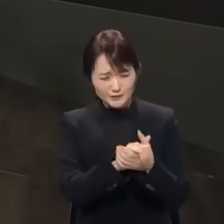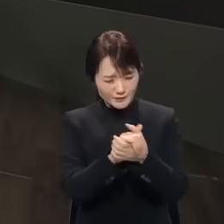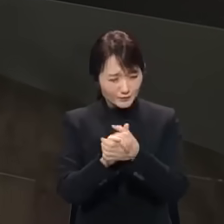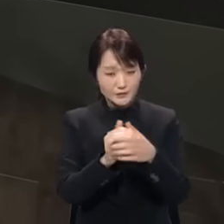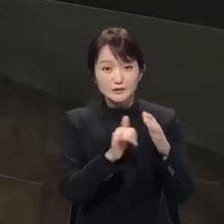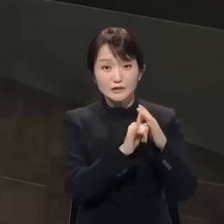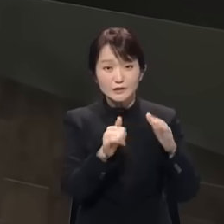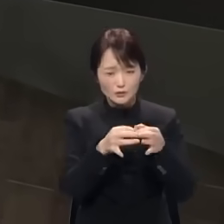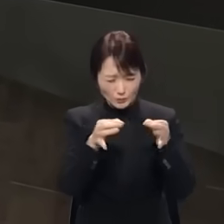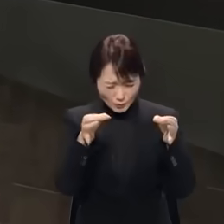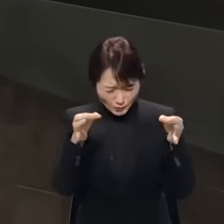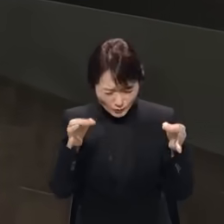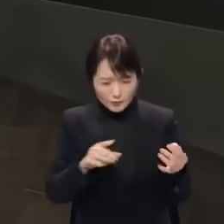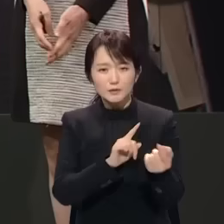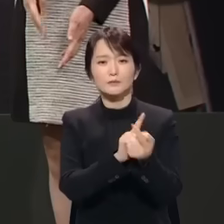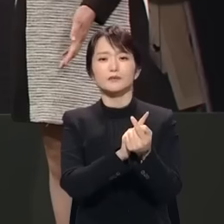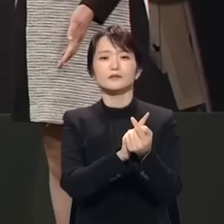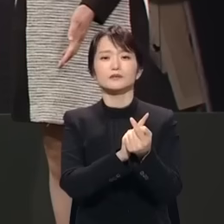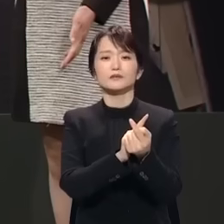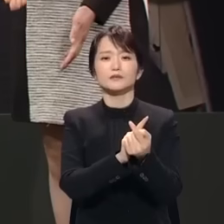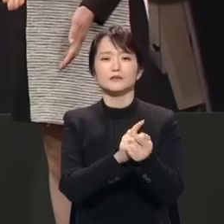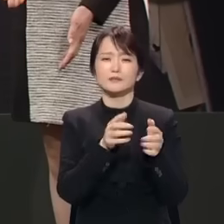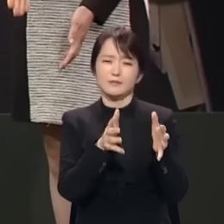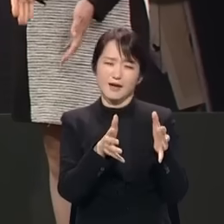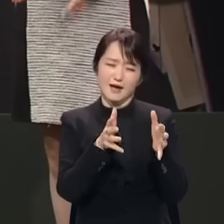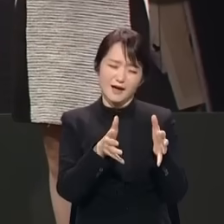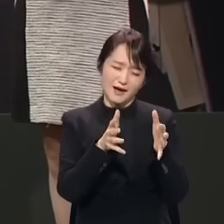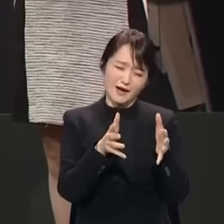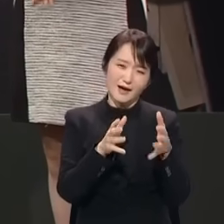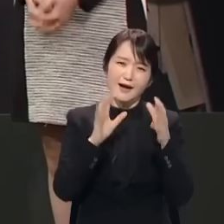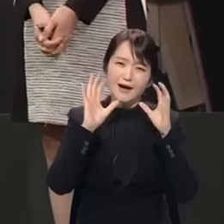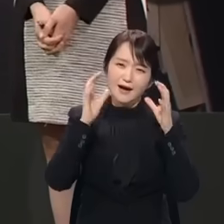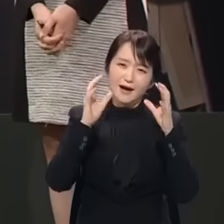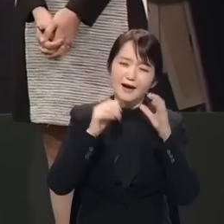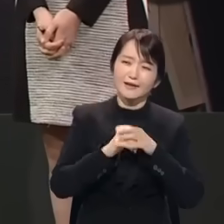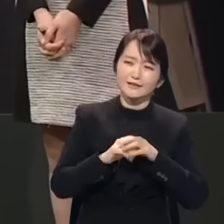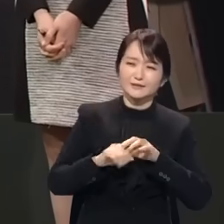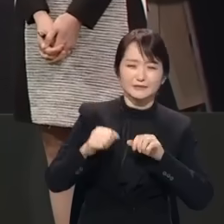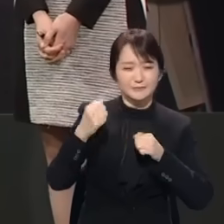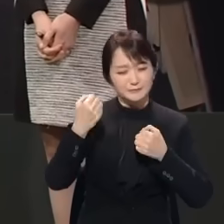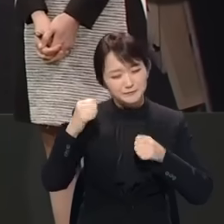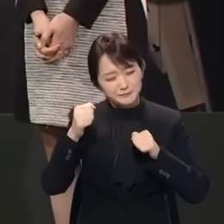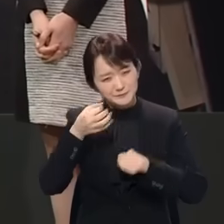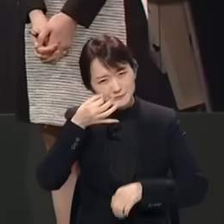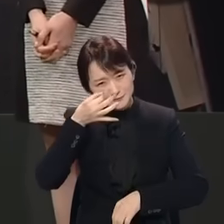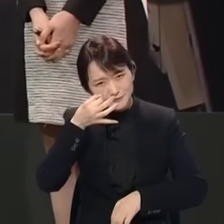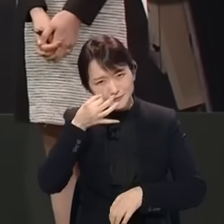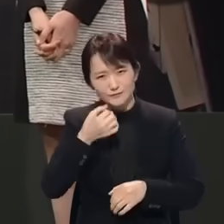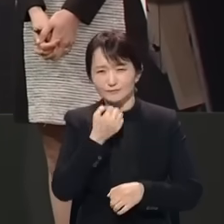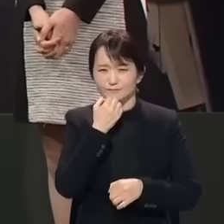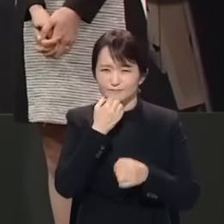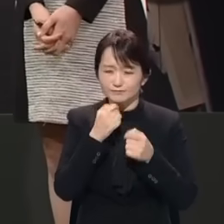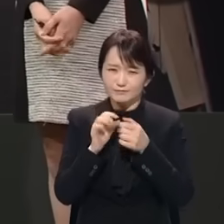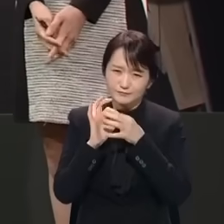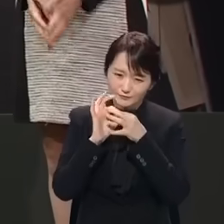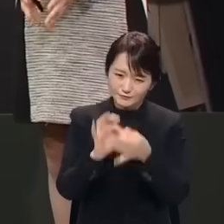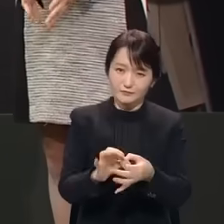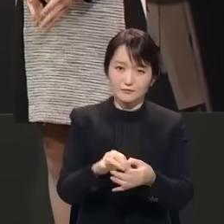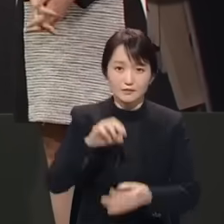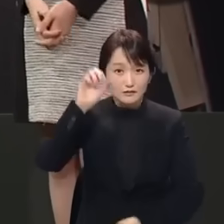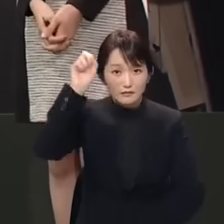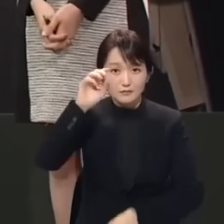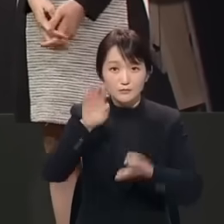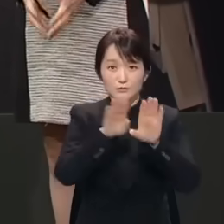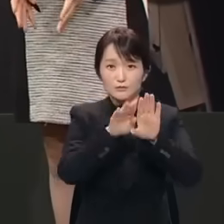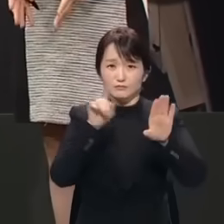일가족이 오랜만에 만났으니 못다한 얘기 나누려 아이 제롱 보랴 웃음꽃이 끊이질 않습니다 그런데 갑자기 울리는